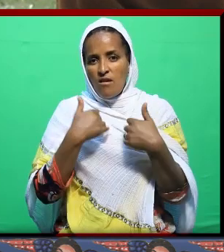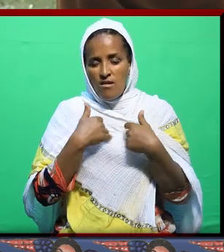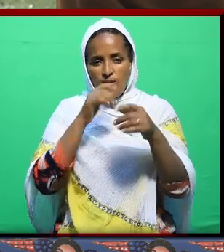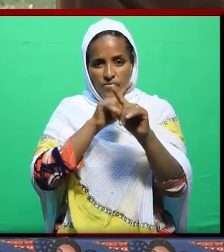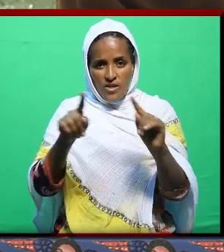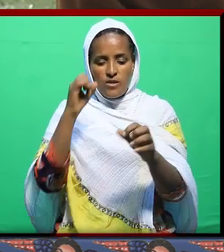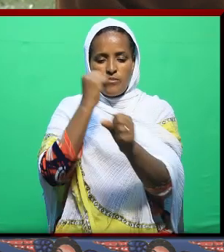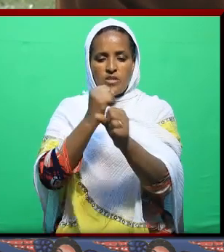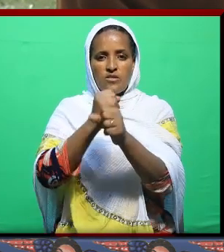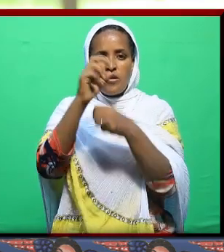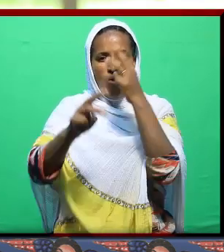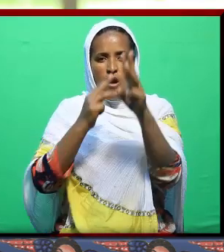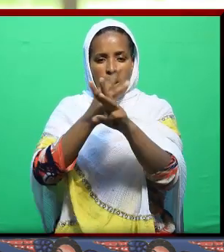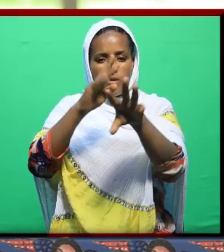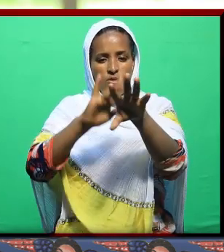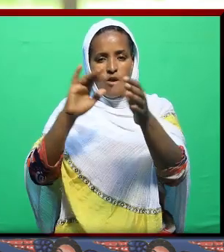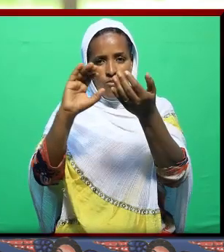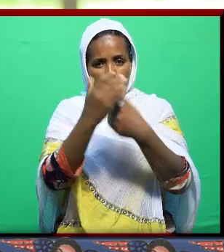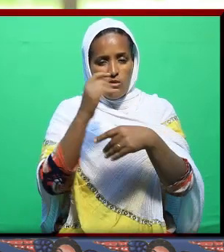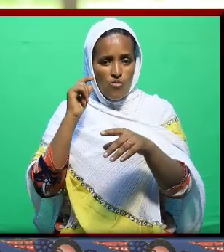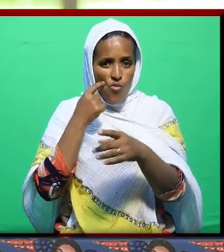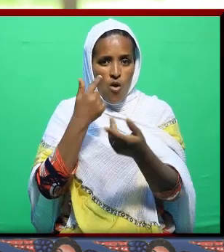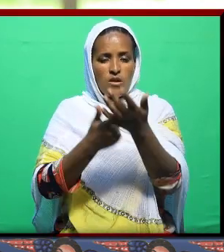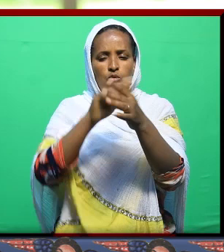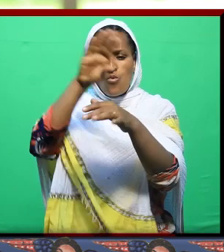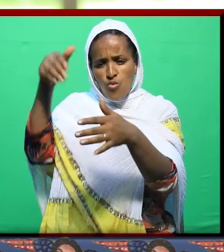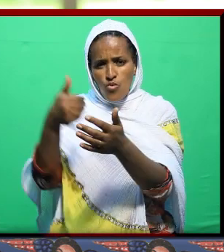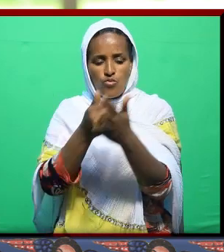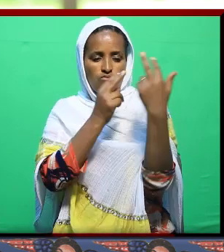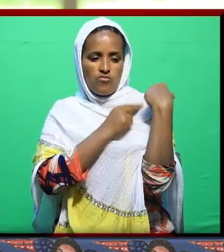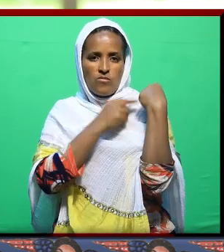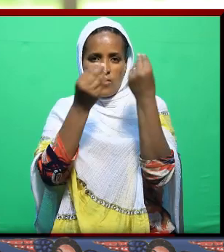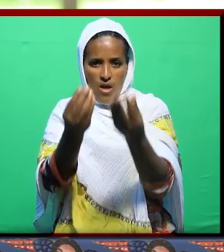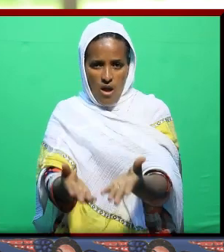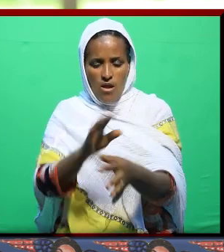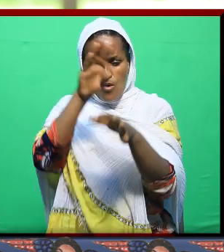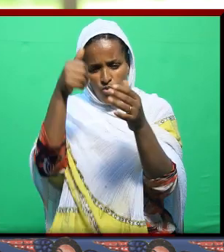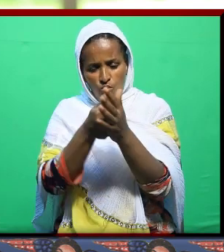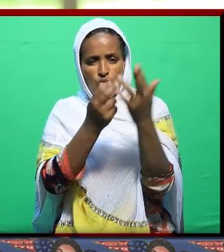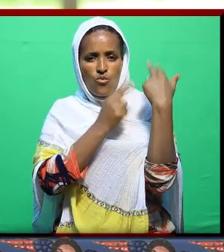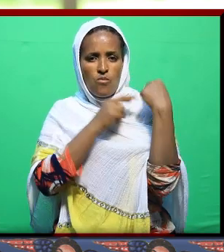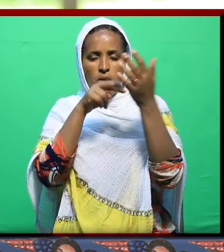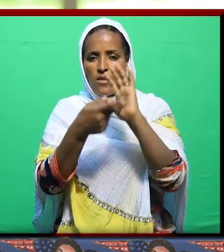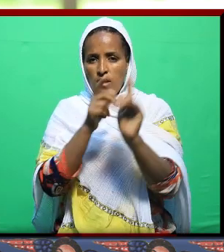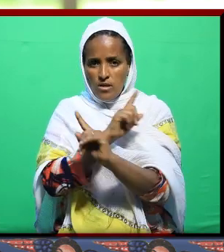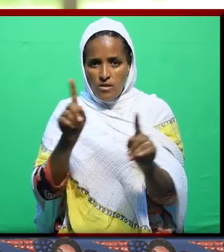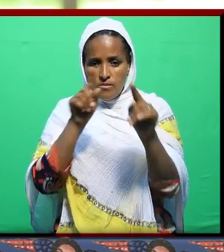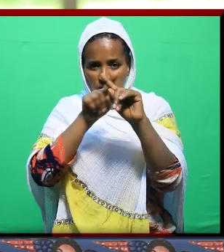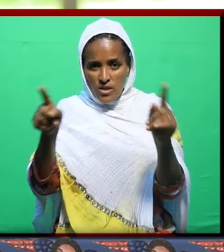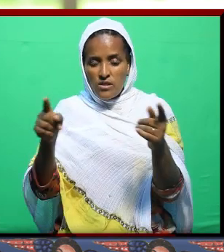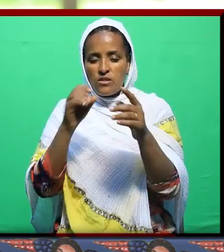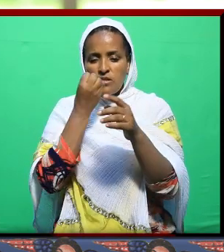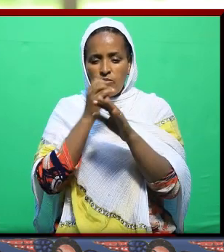ግን በሰራው አለምም ቢሆን ያንኛው ለምሳሌ ሁሉ ማርግ ይሰጣዋል ወይም ደግሞ ሁሉ ማርግ አለው ማለት አይደለም።